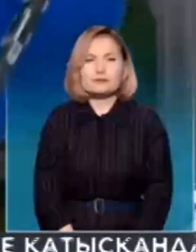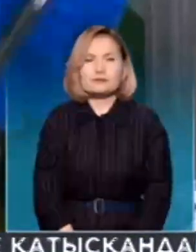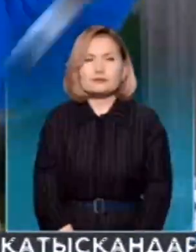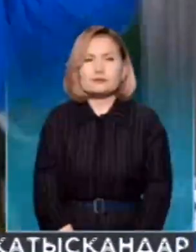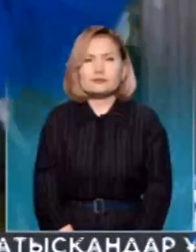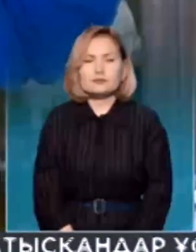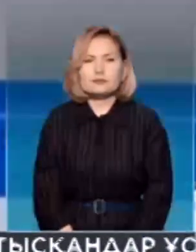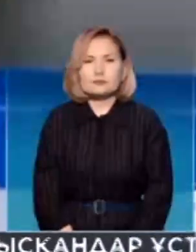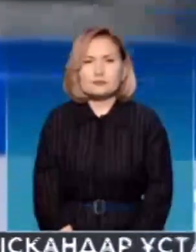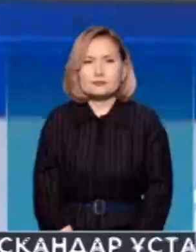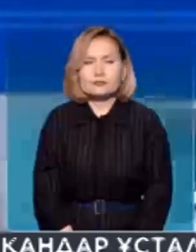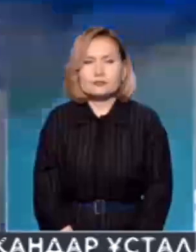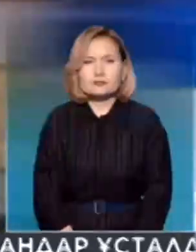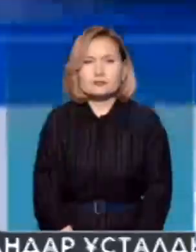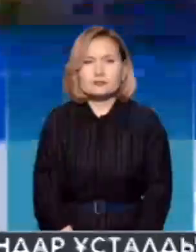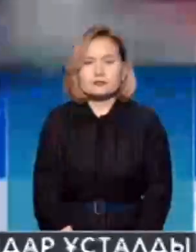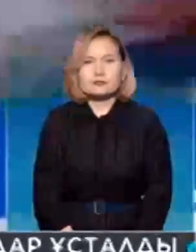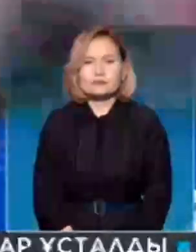басын теңестірді.